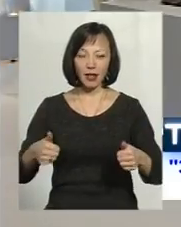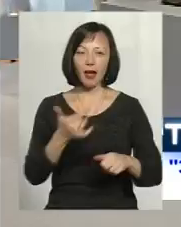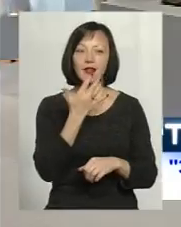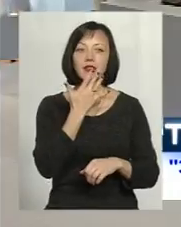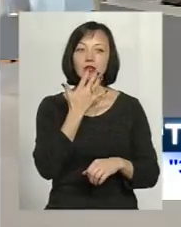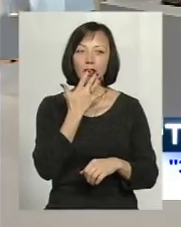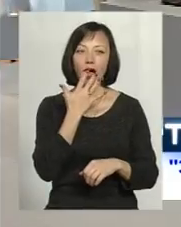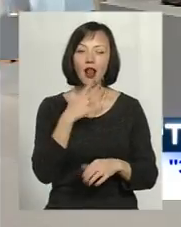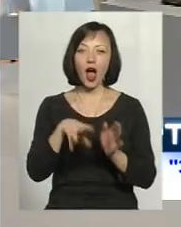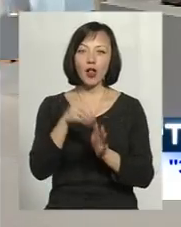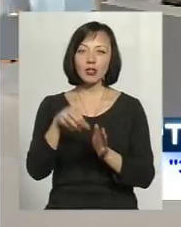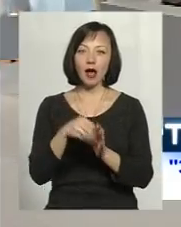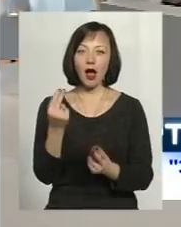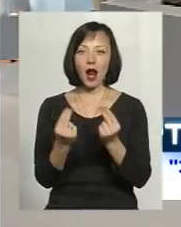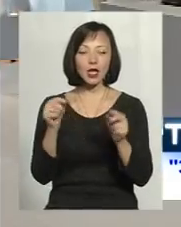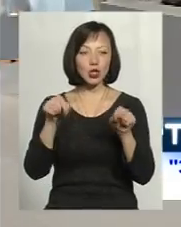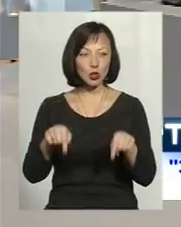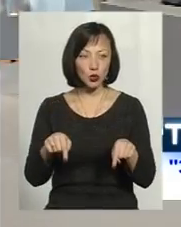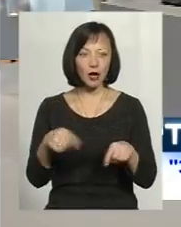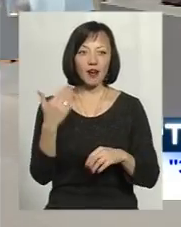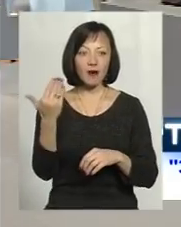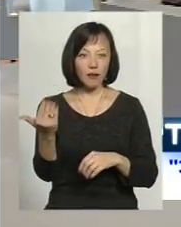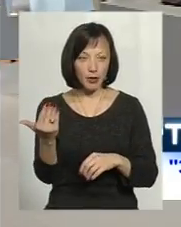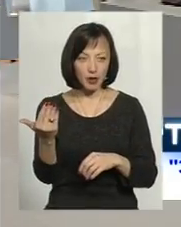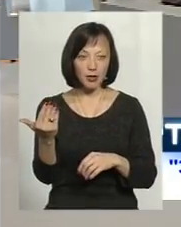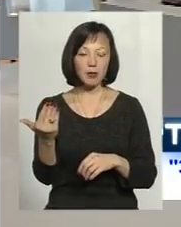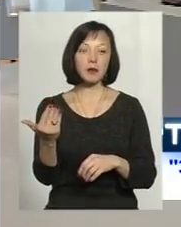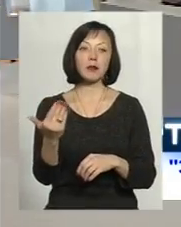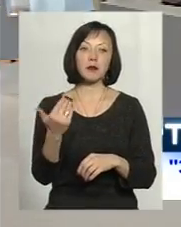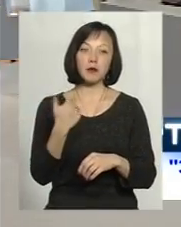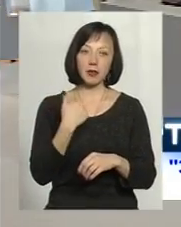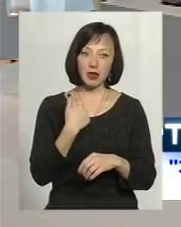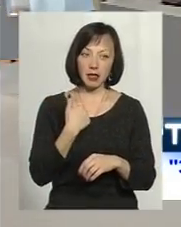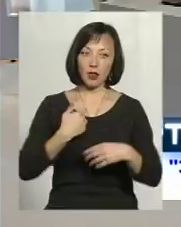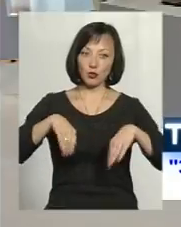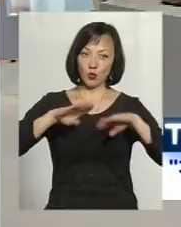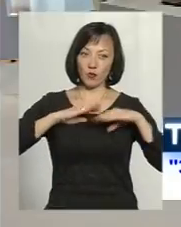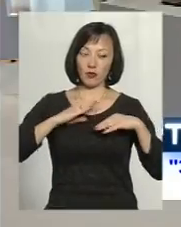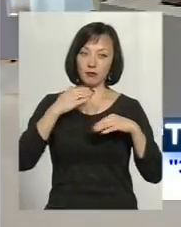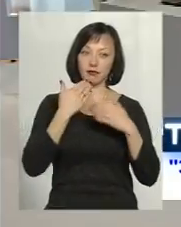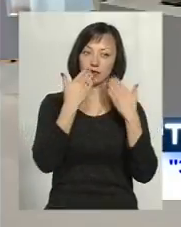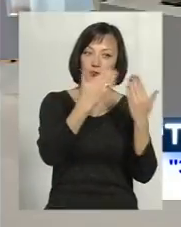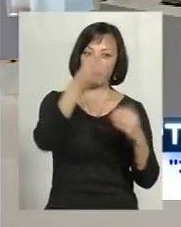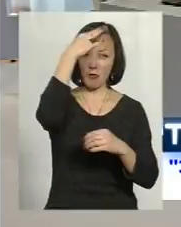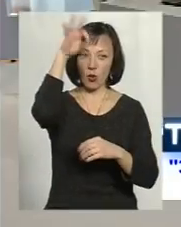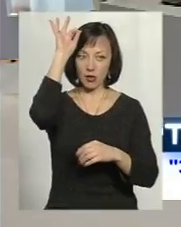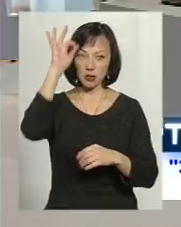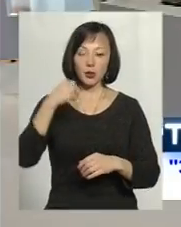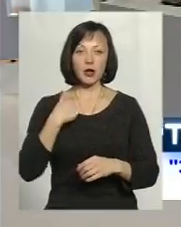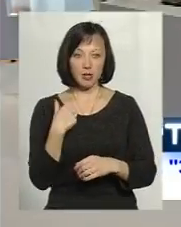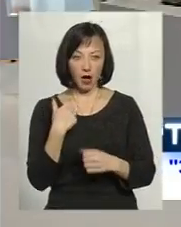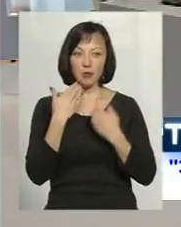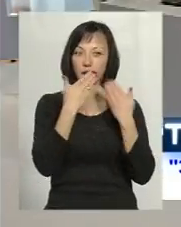«Национальная лотерея, грайте тут». Вы мне тогда посоветовали обратиться в полицию. Я обратился. Видимо,